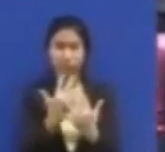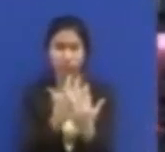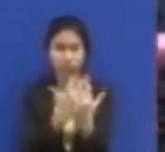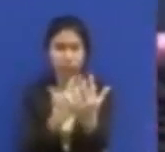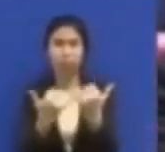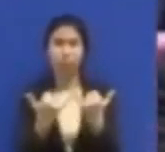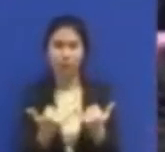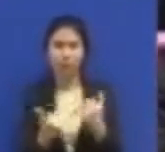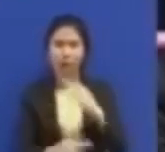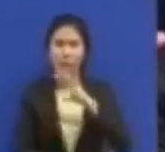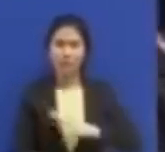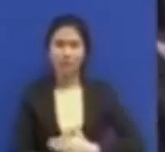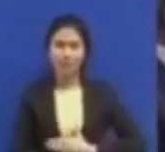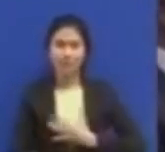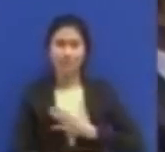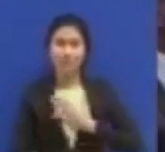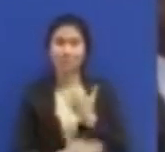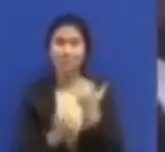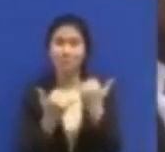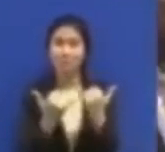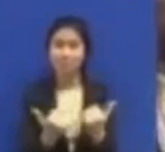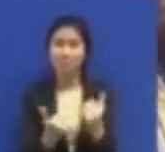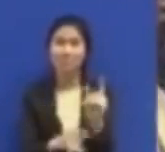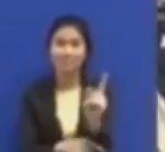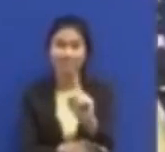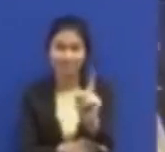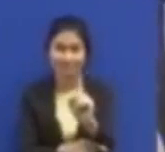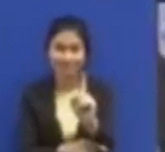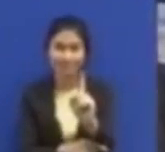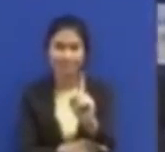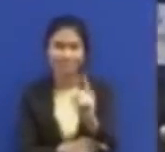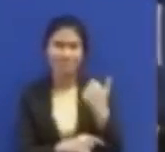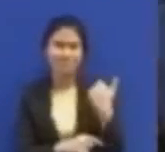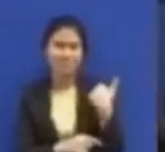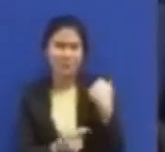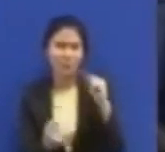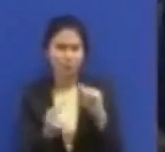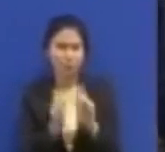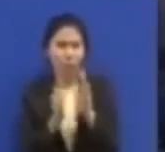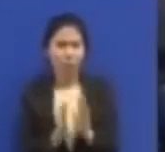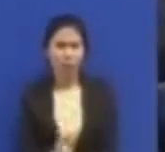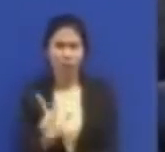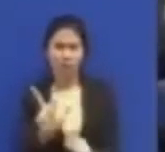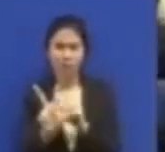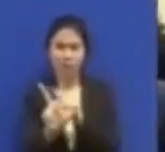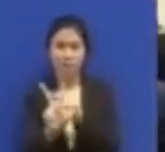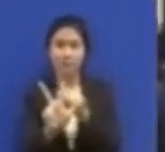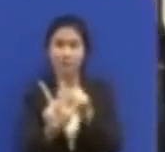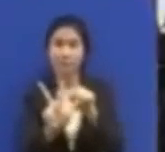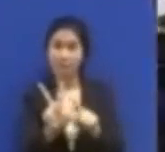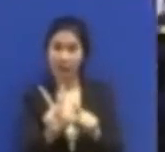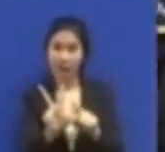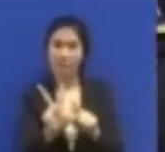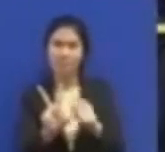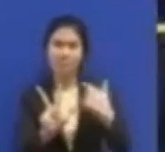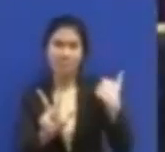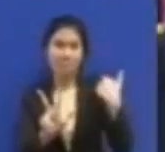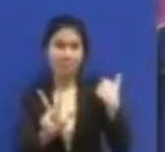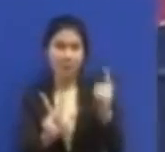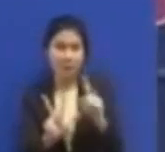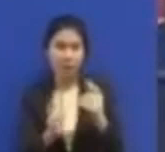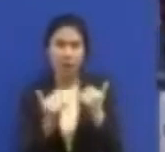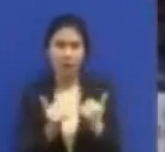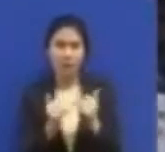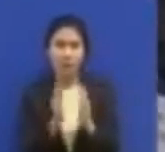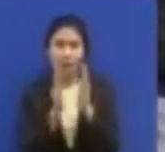อนนี้เราขาดเพียงแค่3ท่านคือเรามี